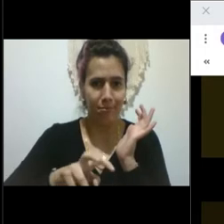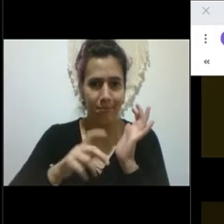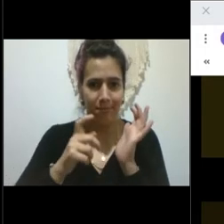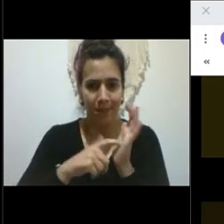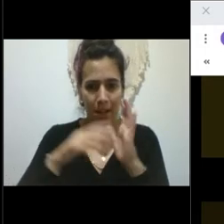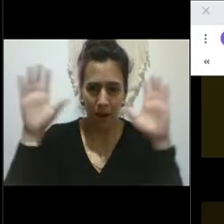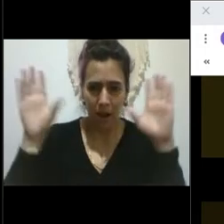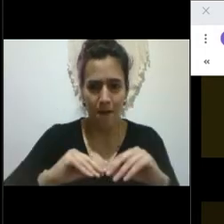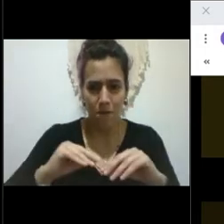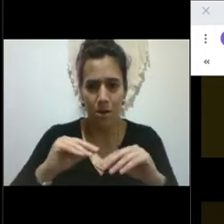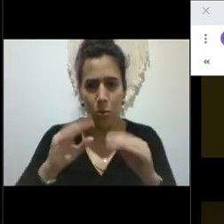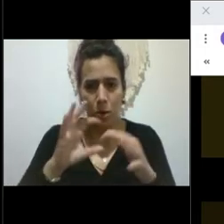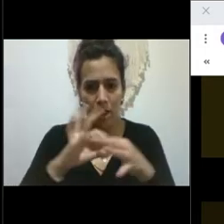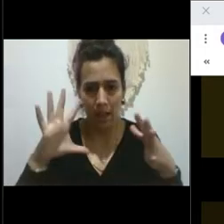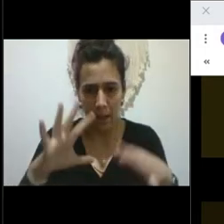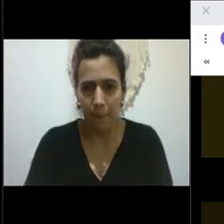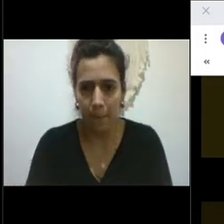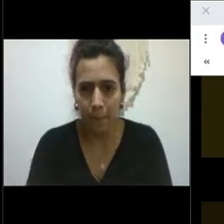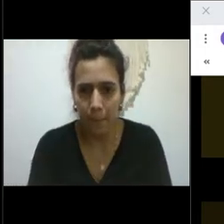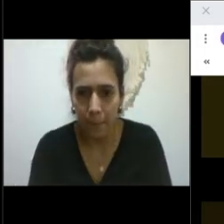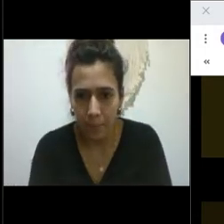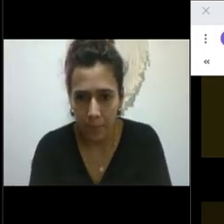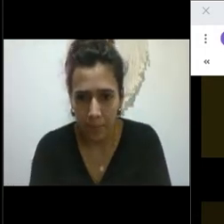ניר התנתק לנו,